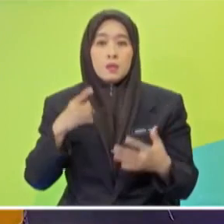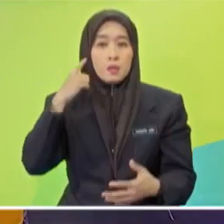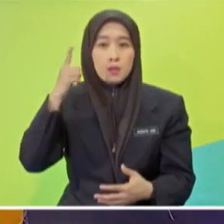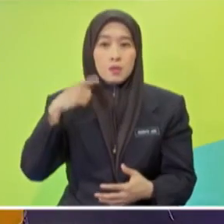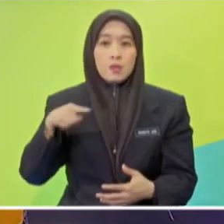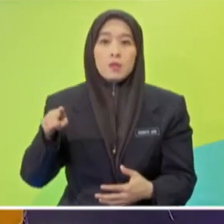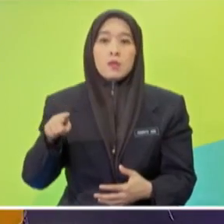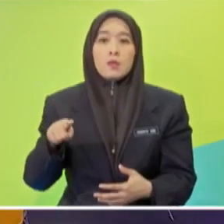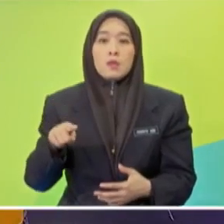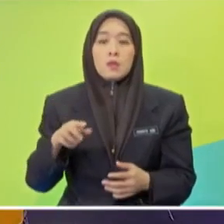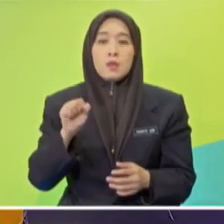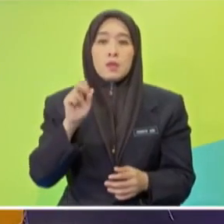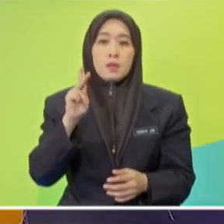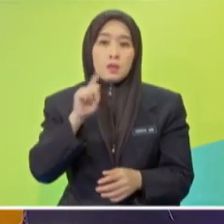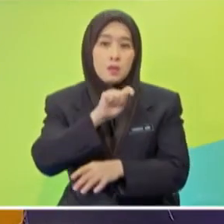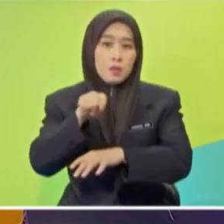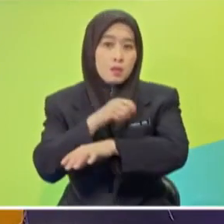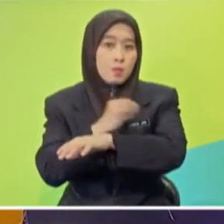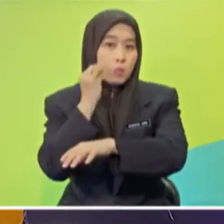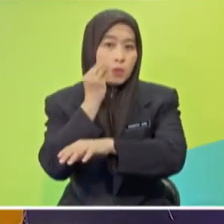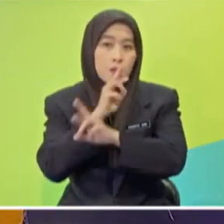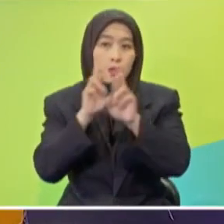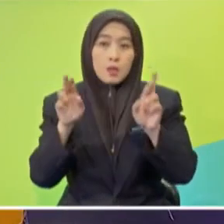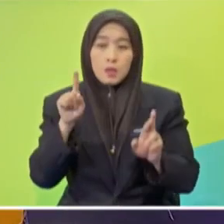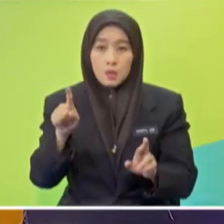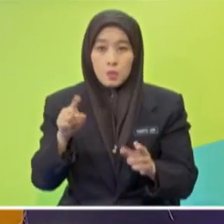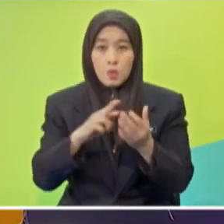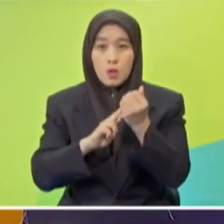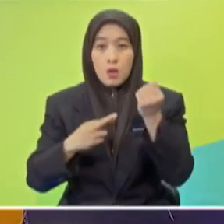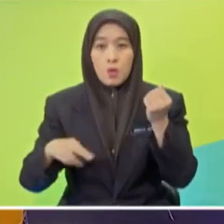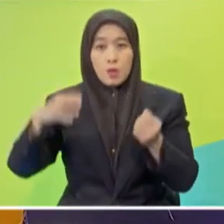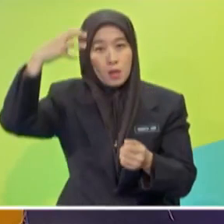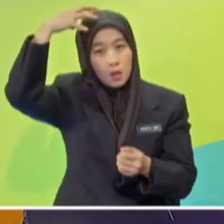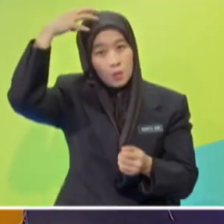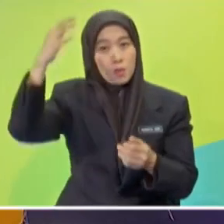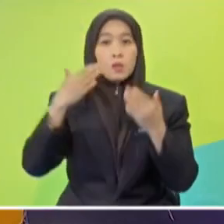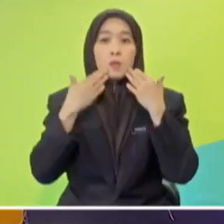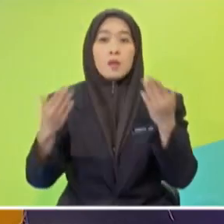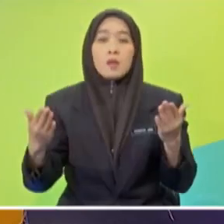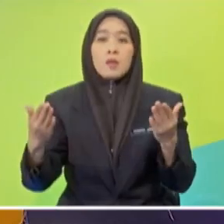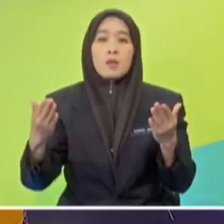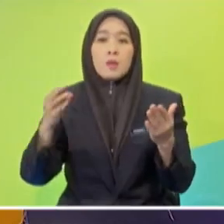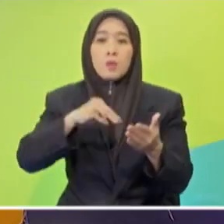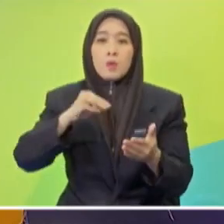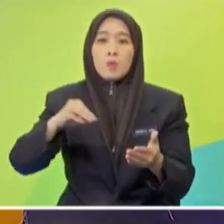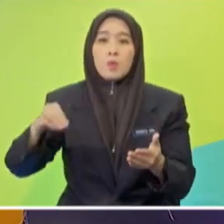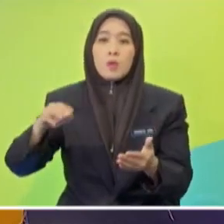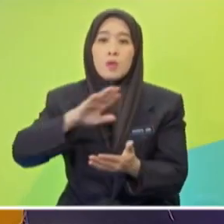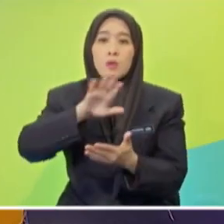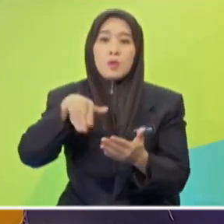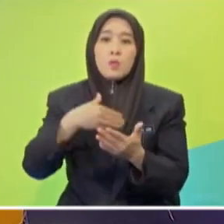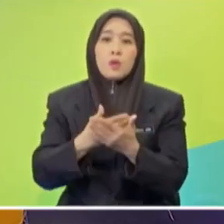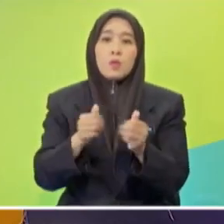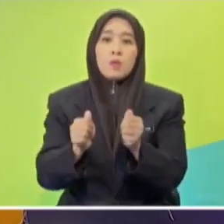azma Muhammad Kamal dari Eski Taman Bunga Raya 1 Rawang selango Terima kasih murid-murid dari SD Gong kapas karena bersama Samurai kami